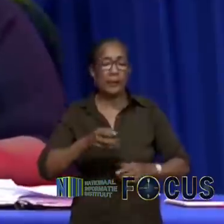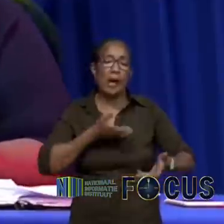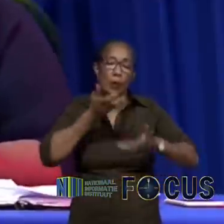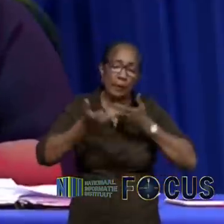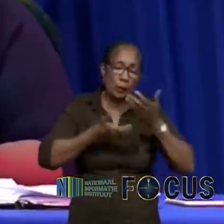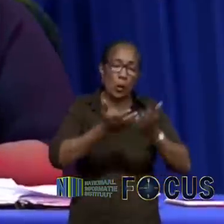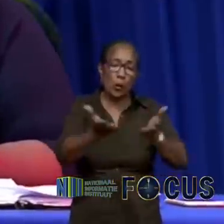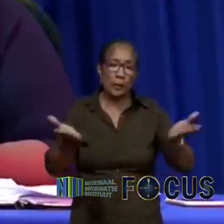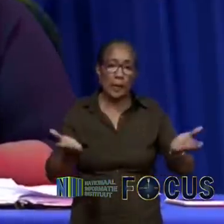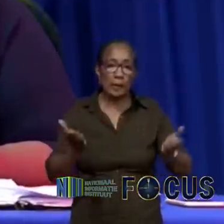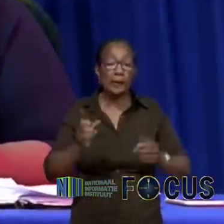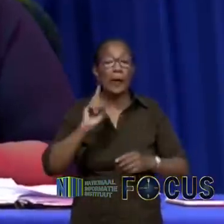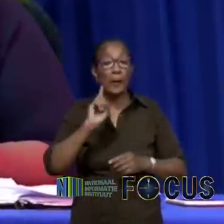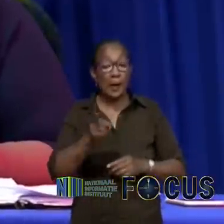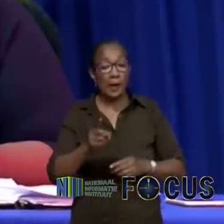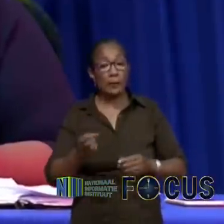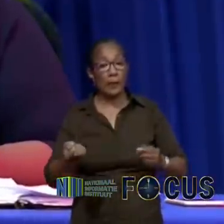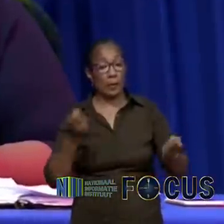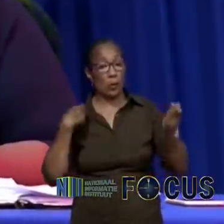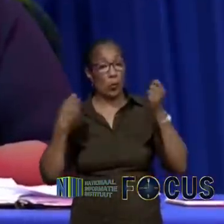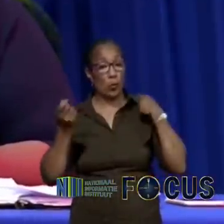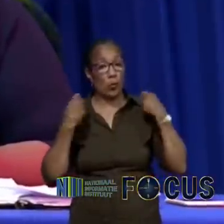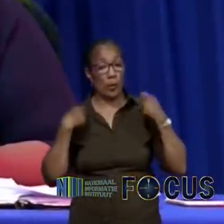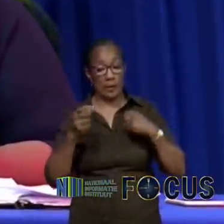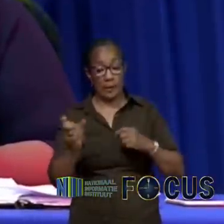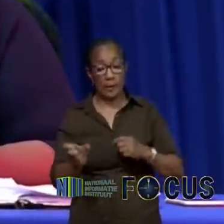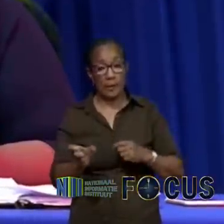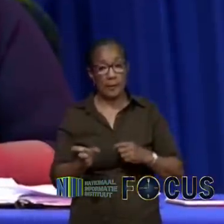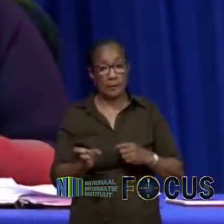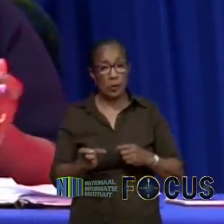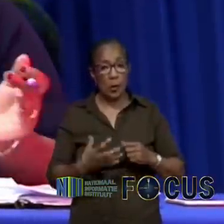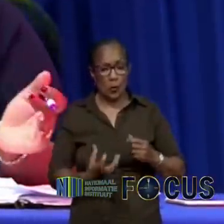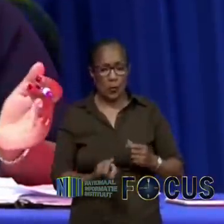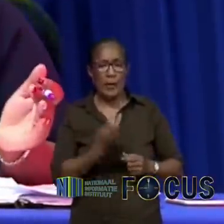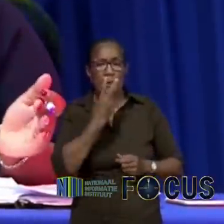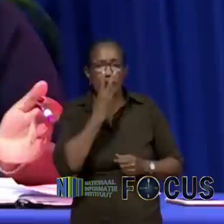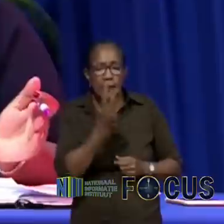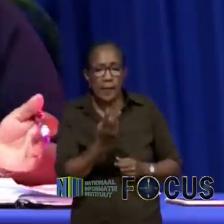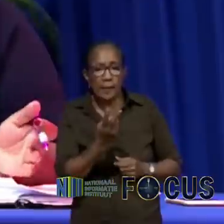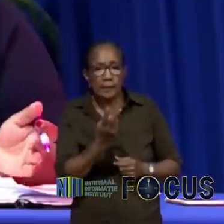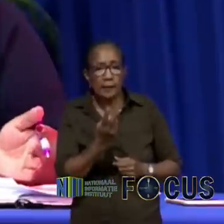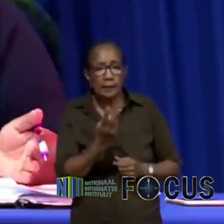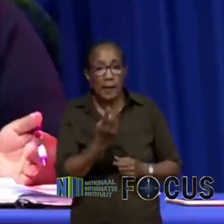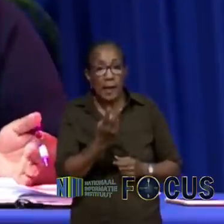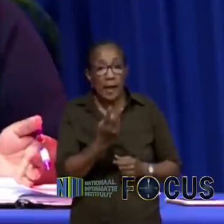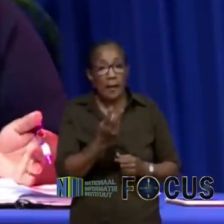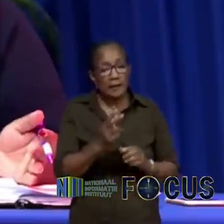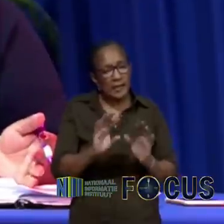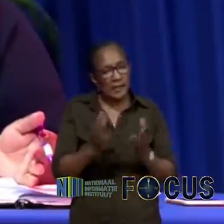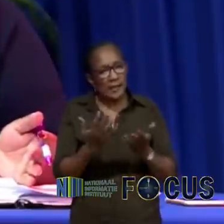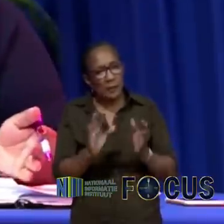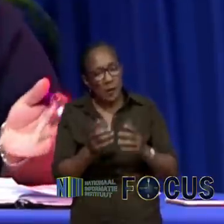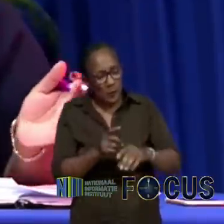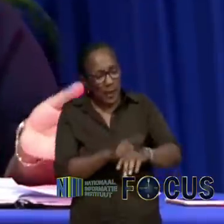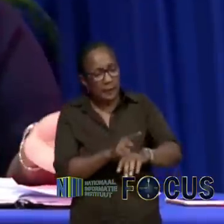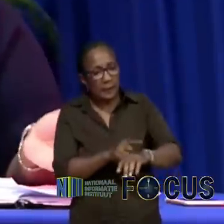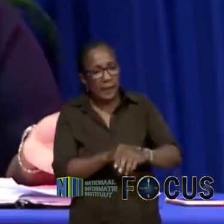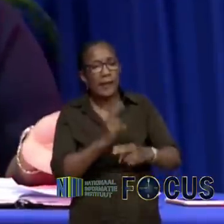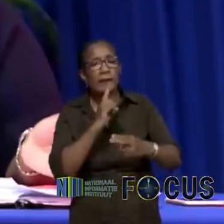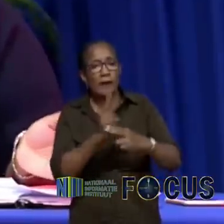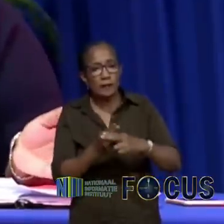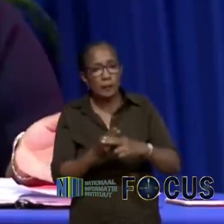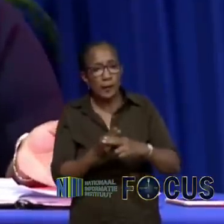terug. Maar met de winkeliers willen wij dus nagaan of wij een bepaald tijdstip kunnen afspreken